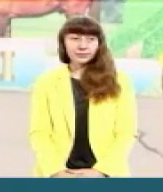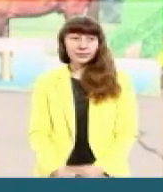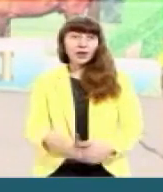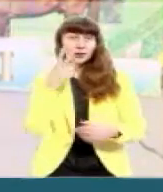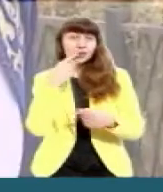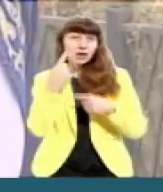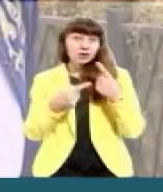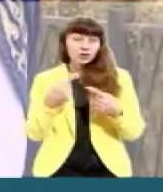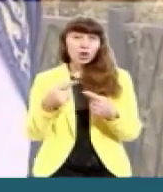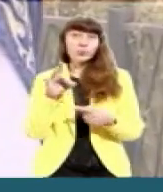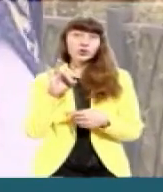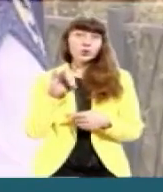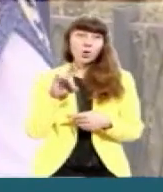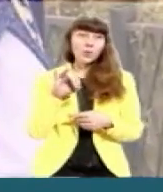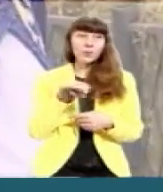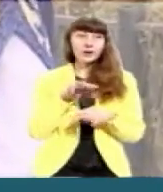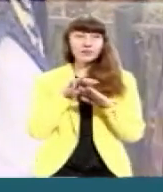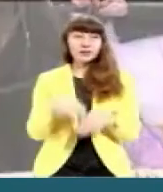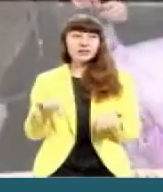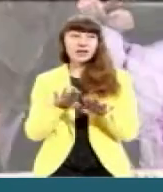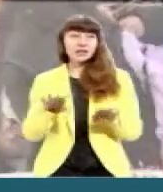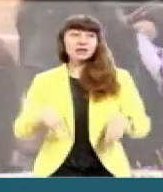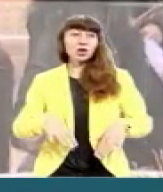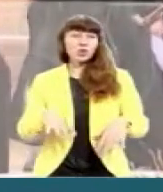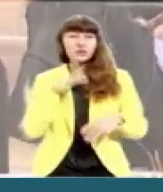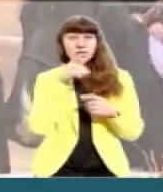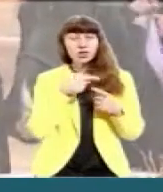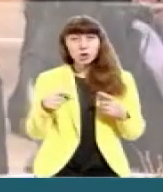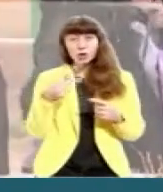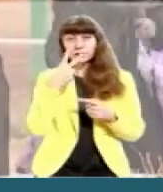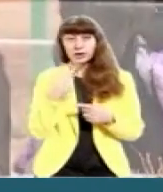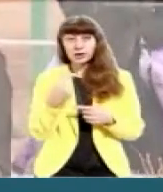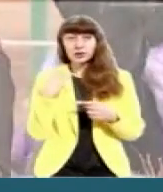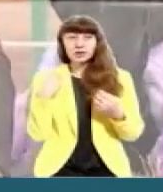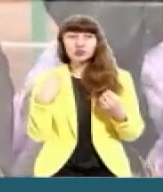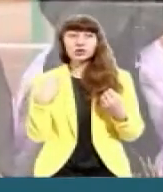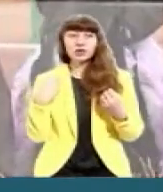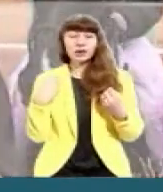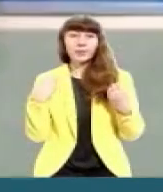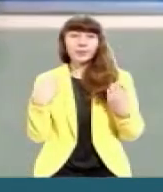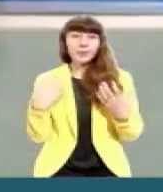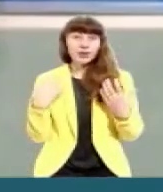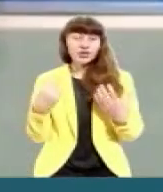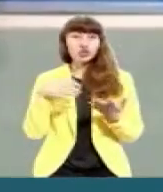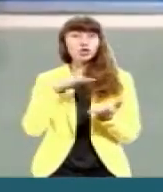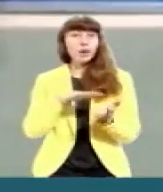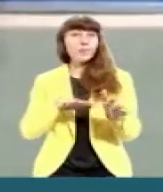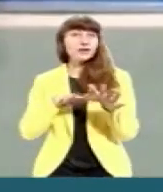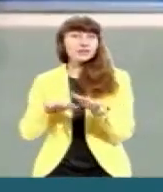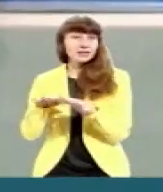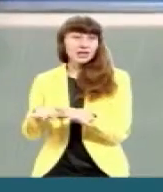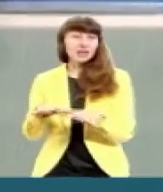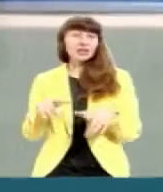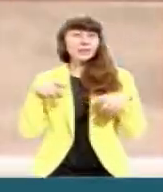По традиции на ипподроме «Аргамак» прошло закрытие скакового сезона. Торжественное построение, показательные выступления и, конечно,